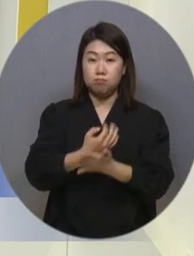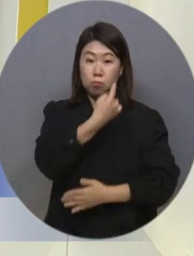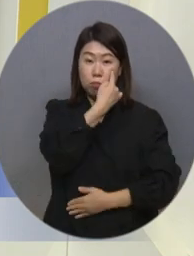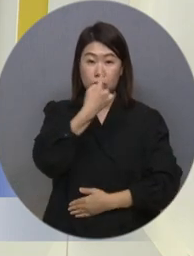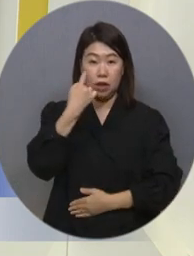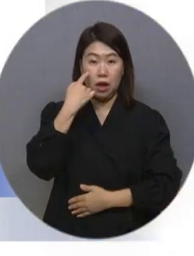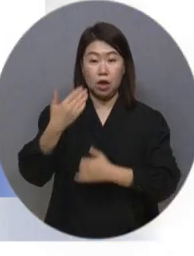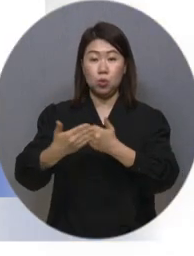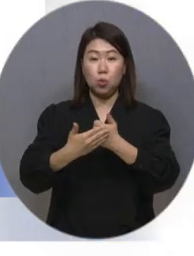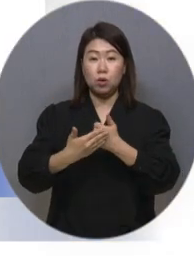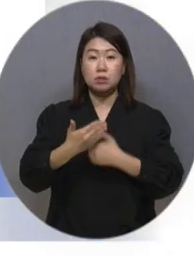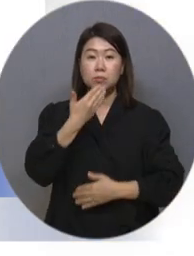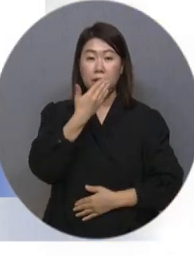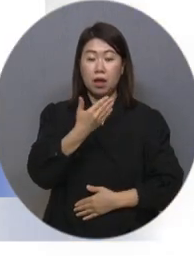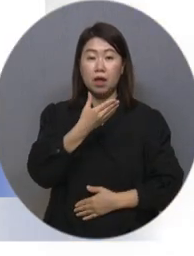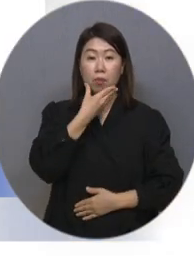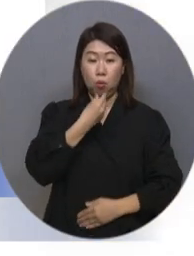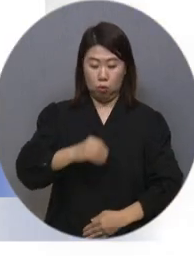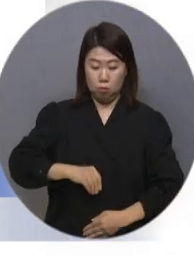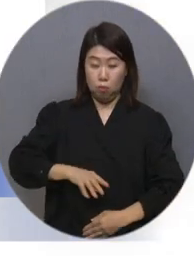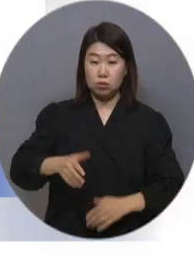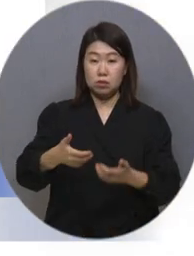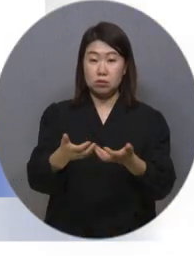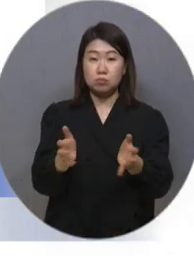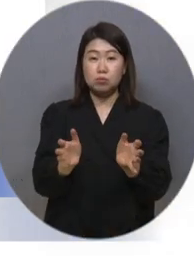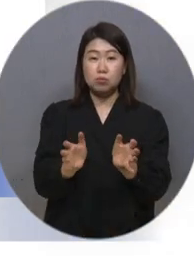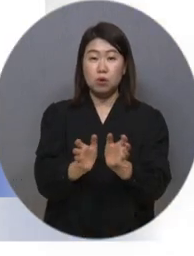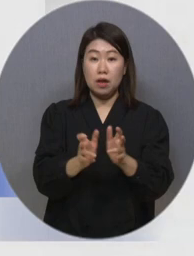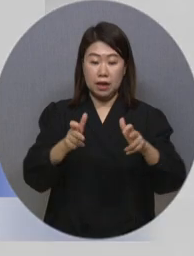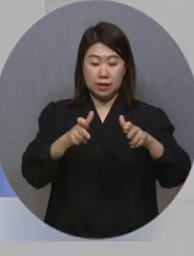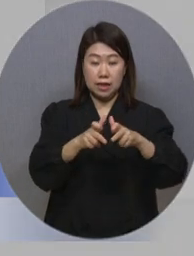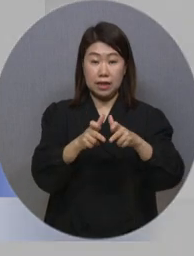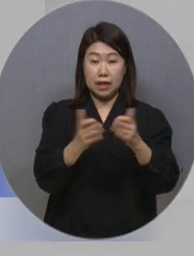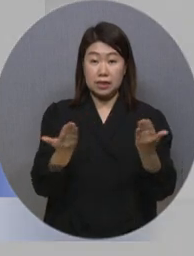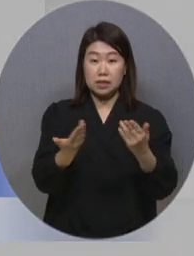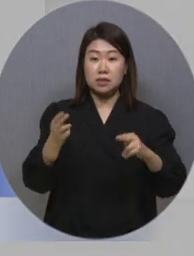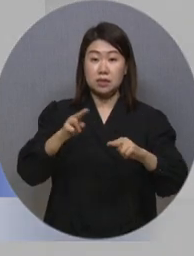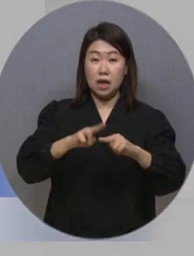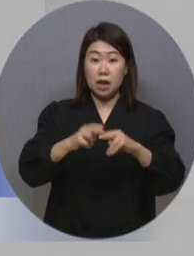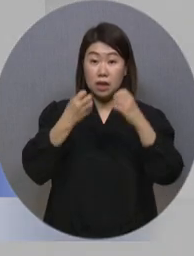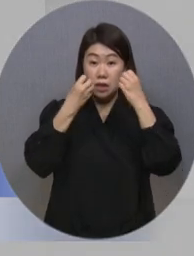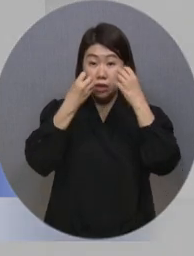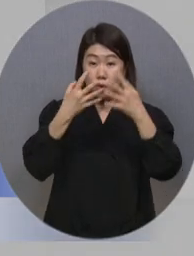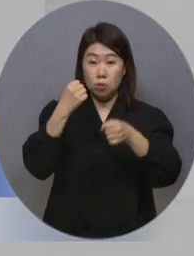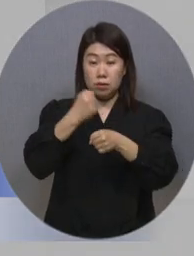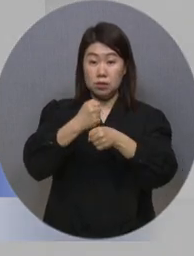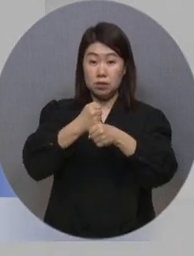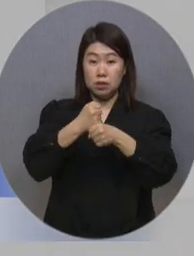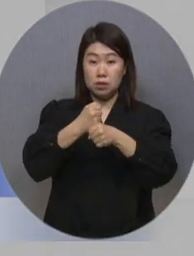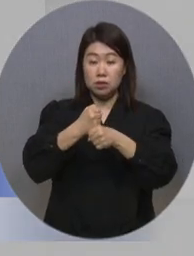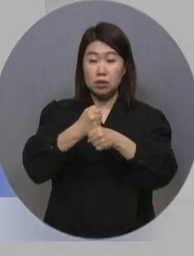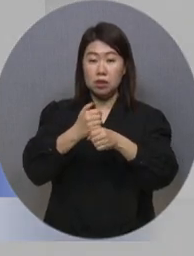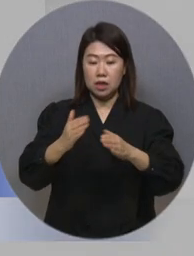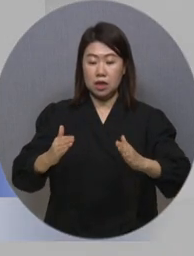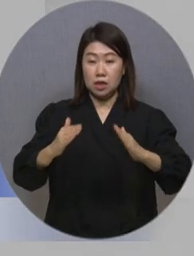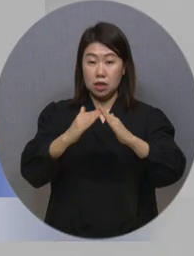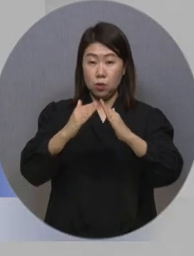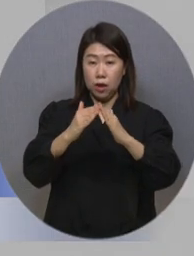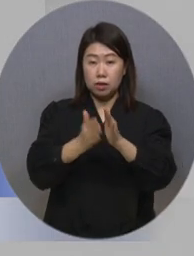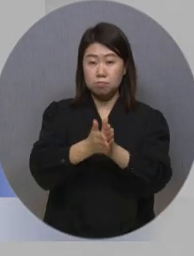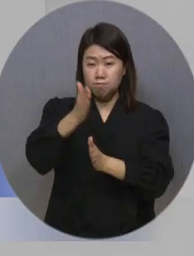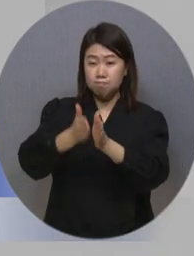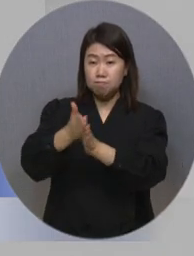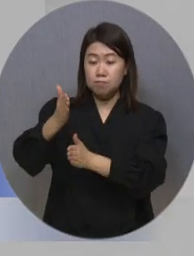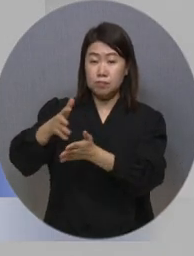수 있을 겁니다 보건복지부가 장애인 일자리 신규 직무 개발에 참여할 수행기관을 모집하는데요 이번